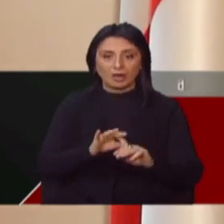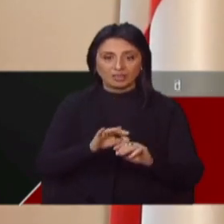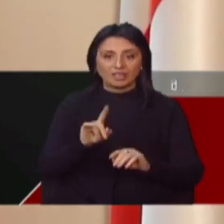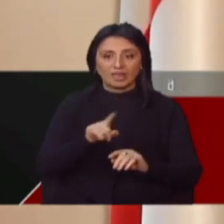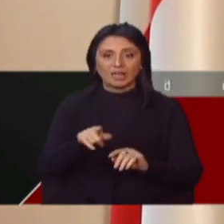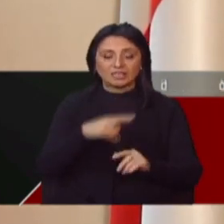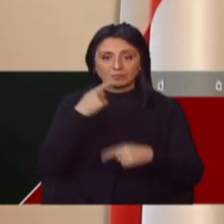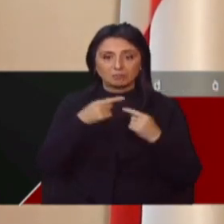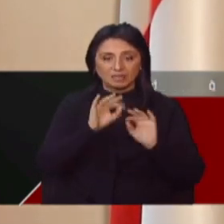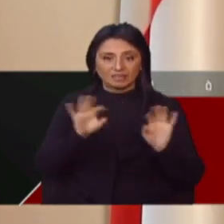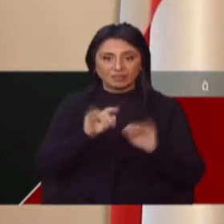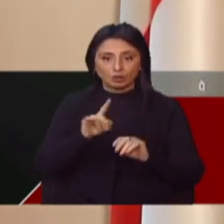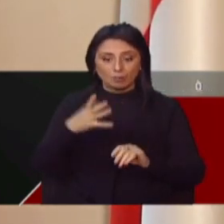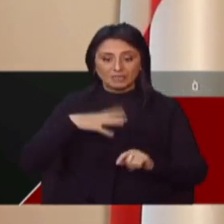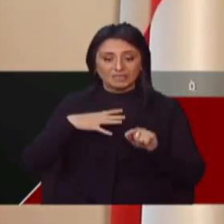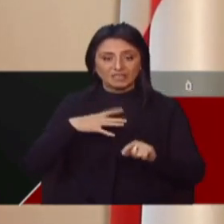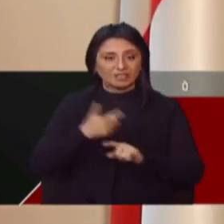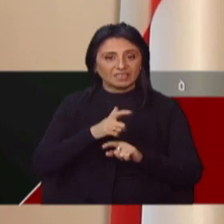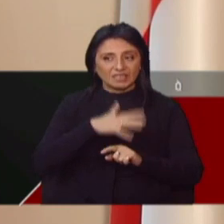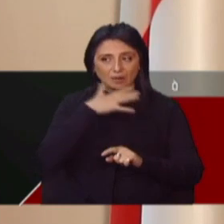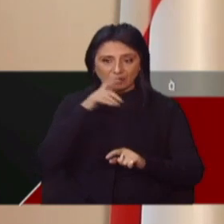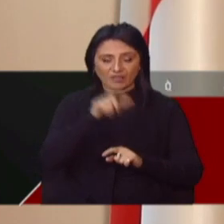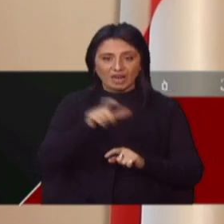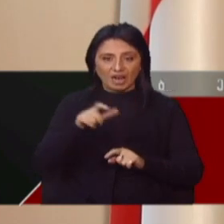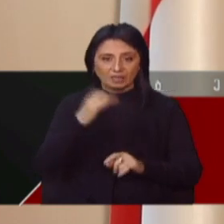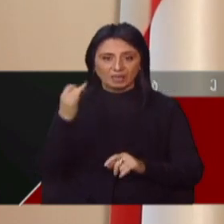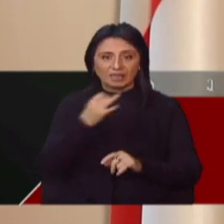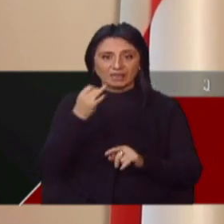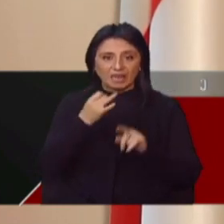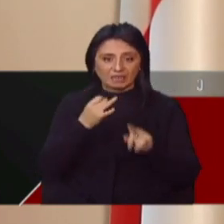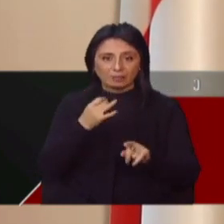რაც იმაზე მეტყველებს, რომ საქართველოში ძალიან ბევრი ადამიანია